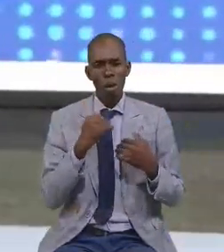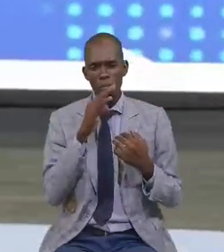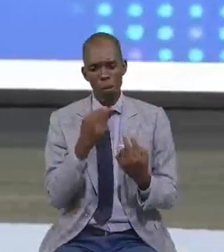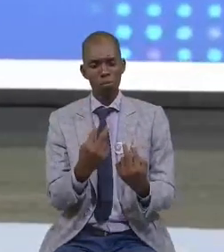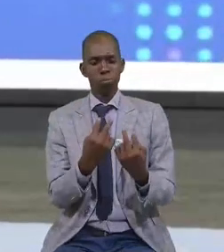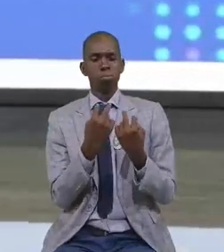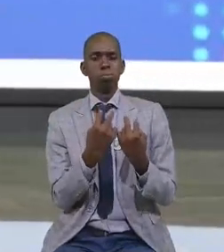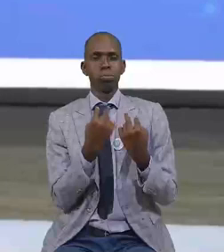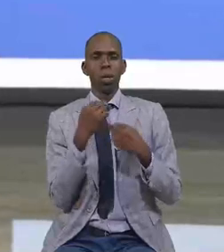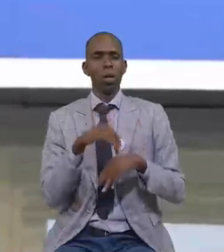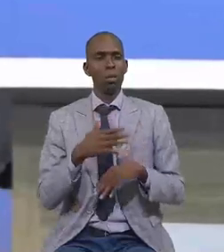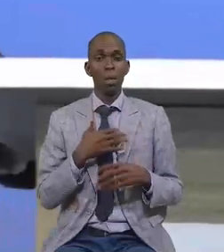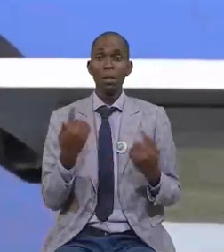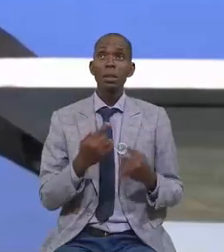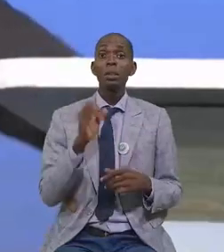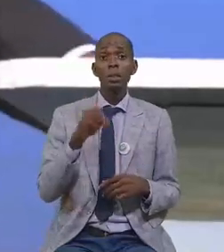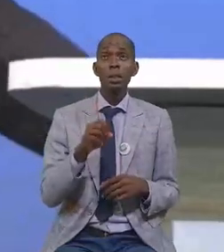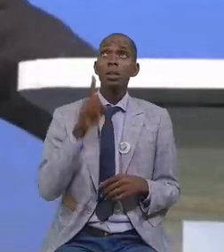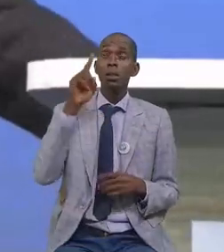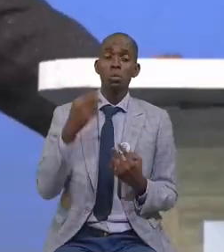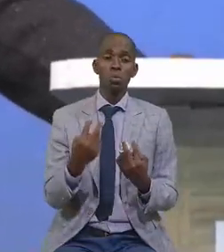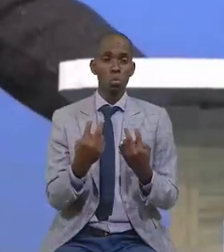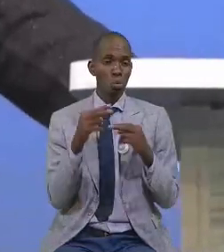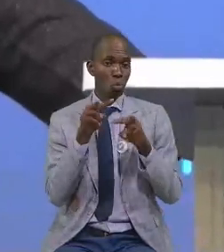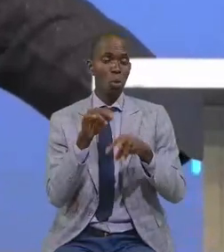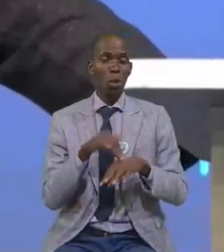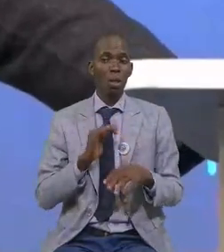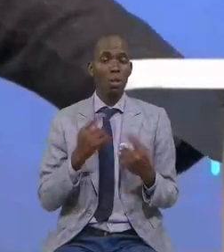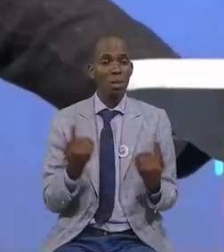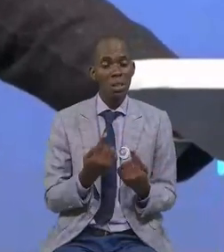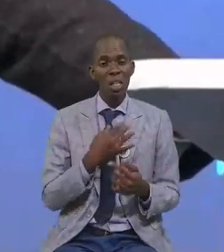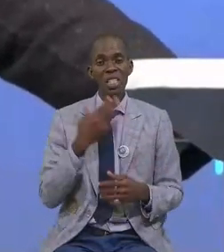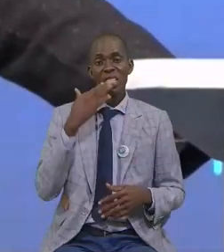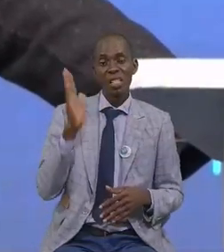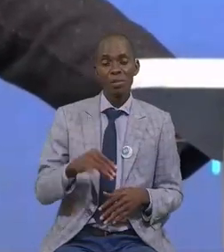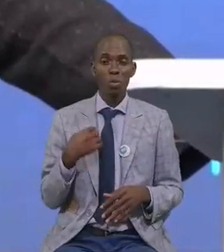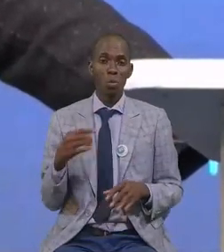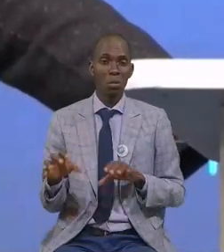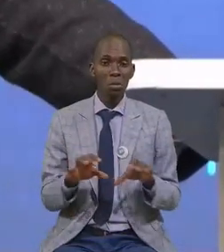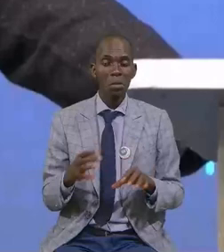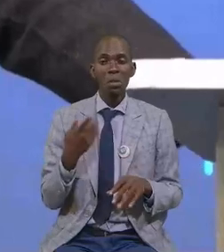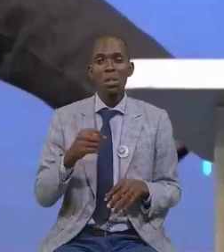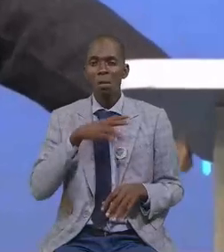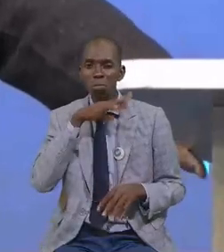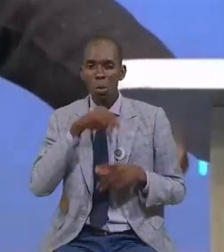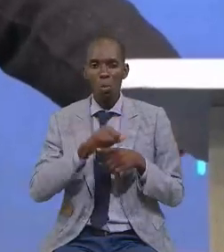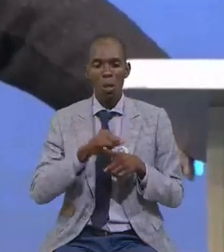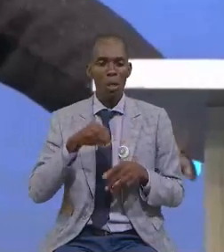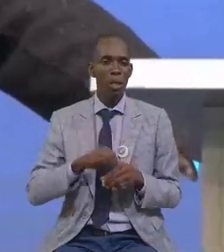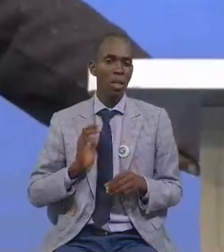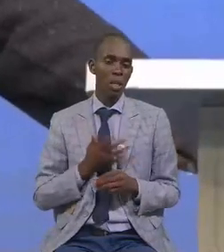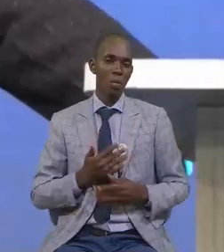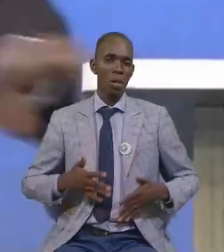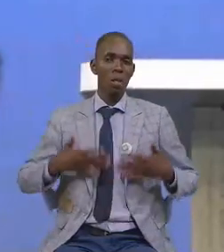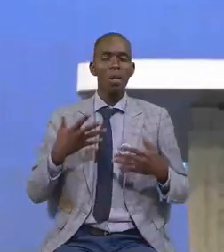mes péchés. » Il regarde nos péchés. Il regarde les choses mauvaises que nous avons faites, la corruption dans notre vie,